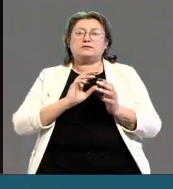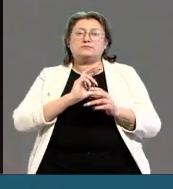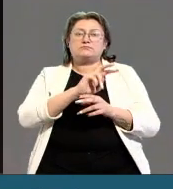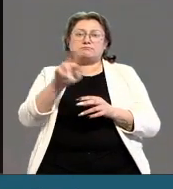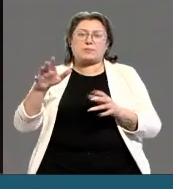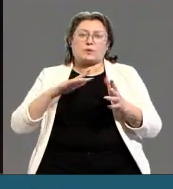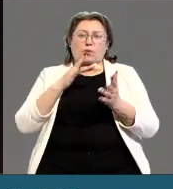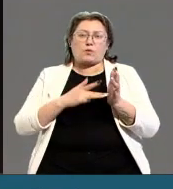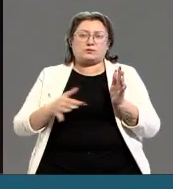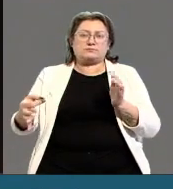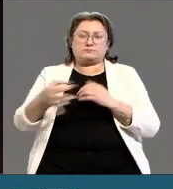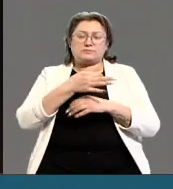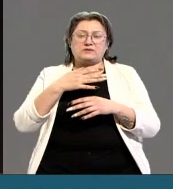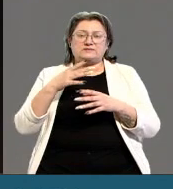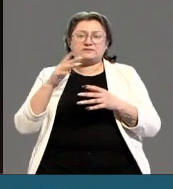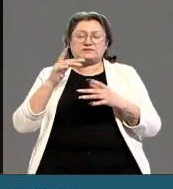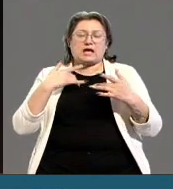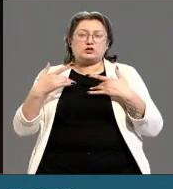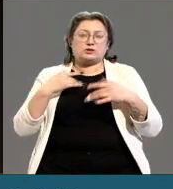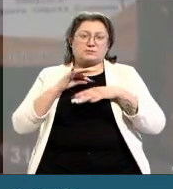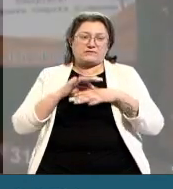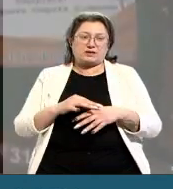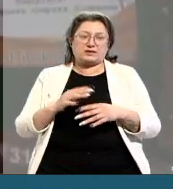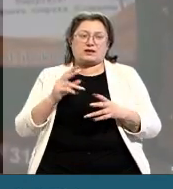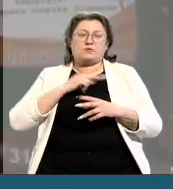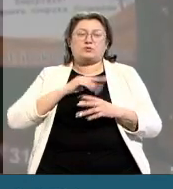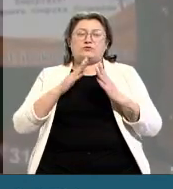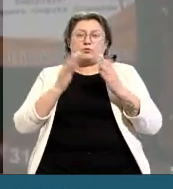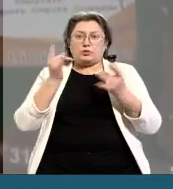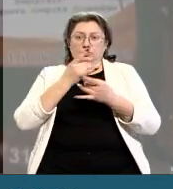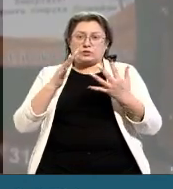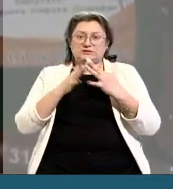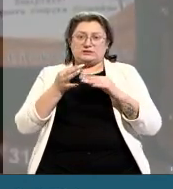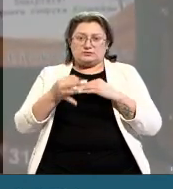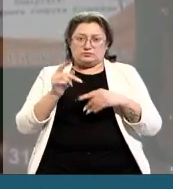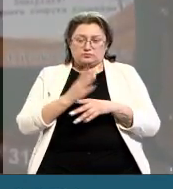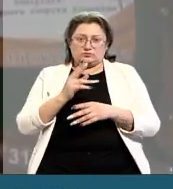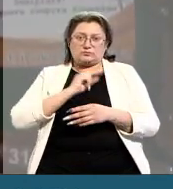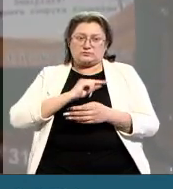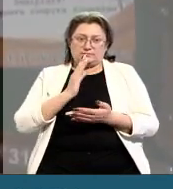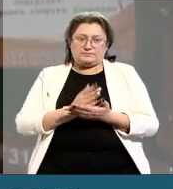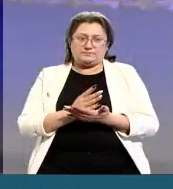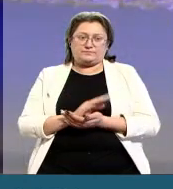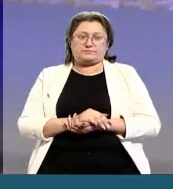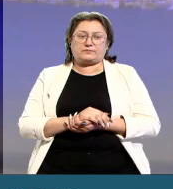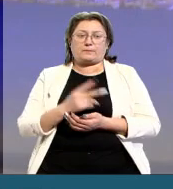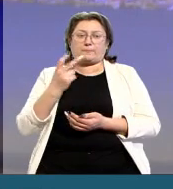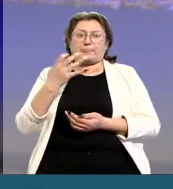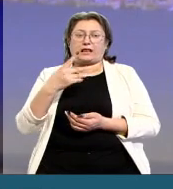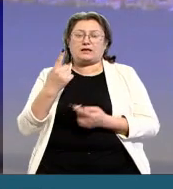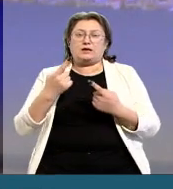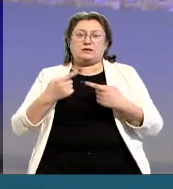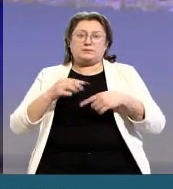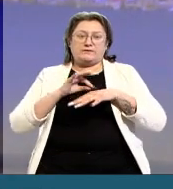жылы бюджеттен 13 миллиард теңгеден астам қаржы бөлінді. Бұл 2022 жылмен салыстырғанда 50%-ға артық. Ағымдағы